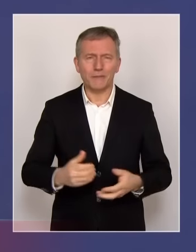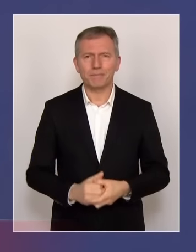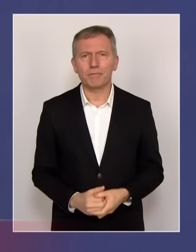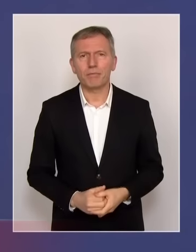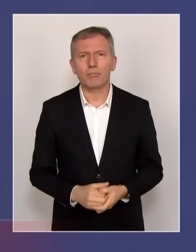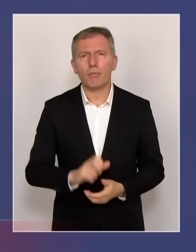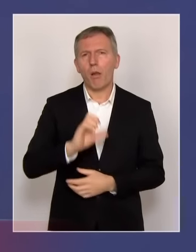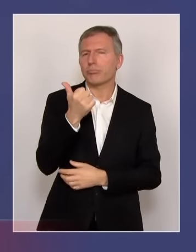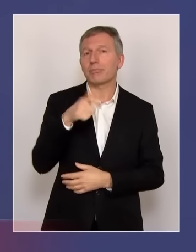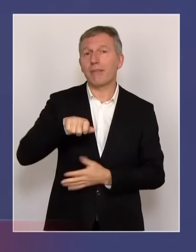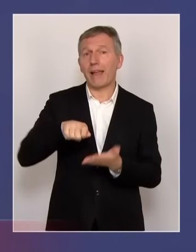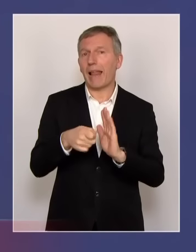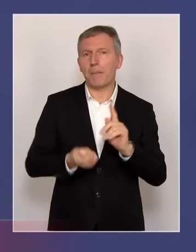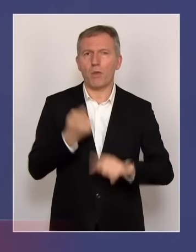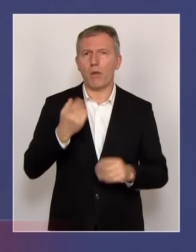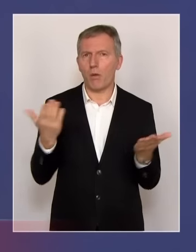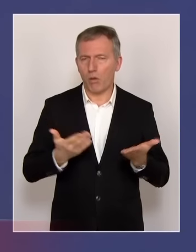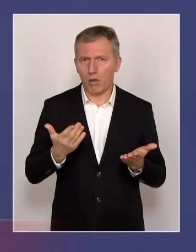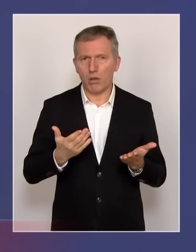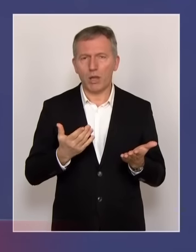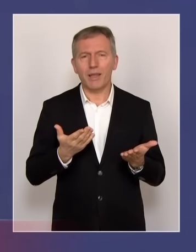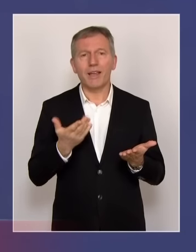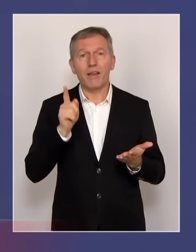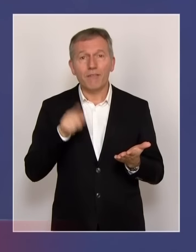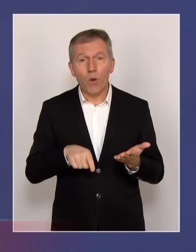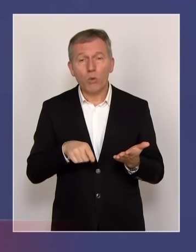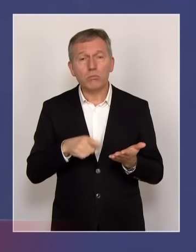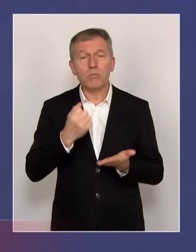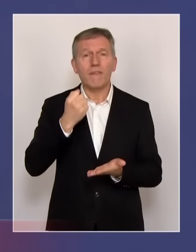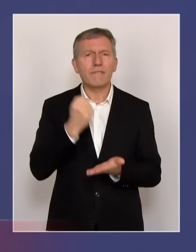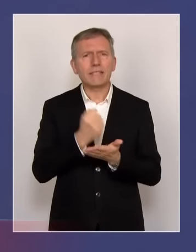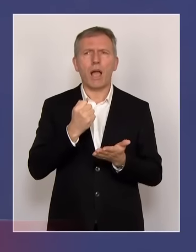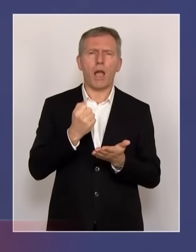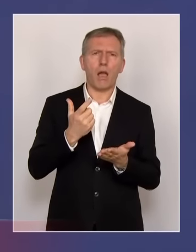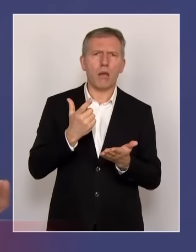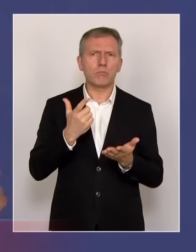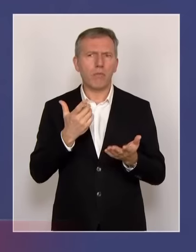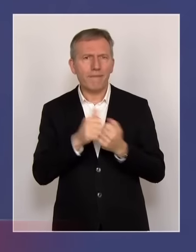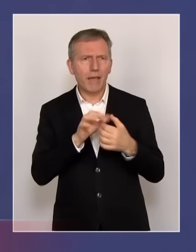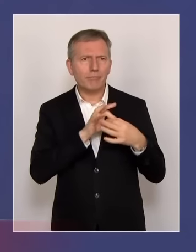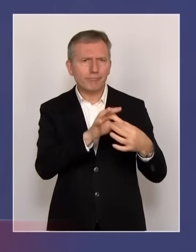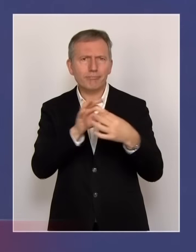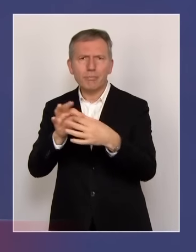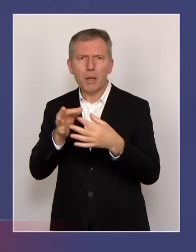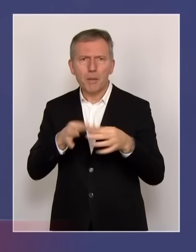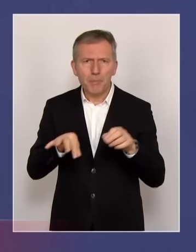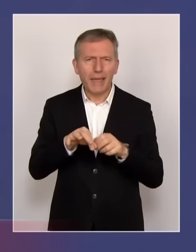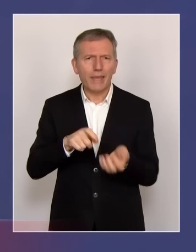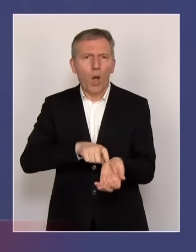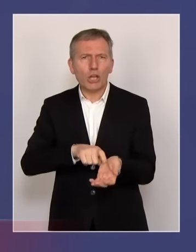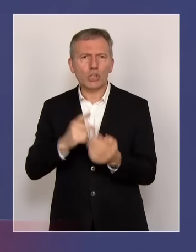La clé, c'est simplement de conditionner nos visas, nos préférences commerciales avec les pays d'origine et de transit et de